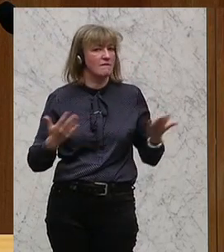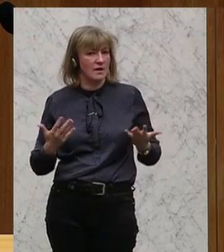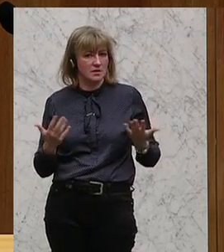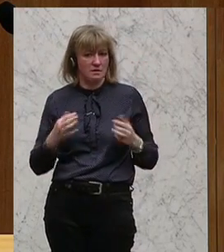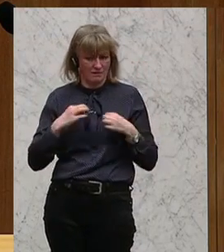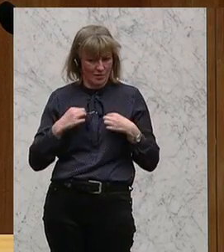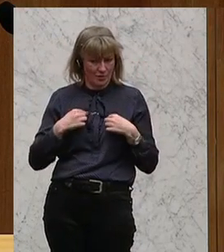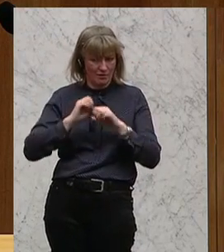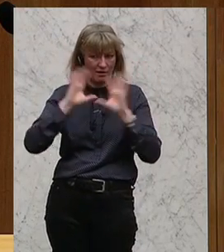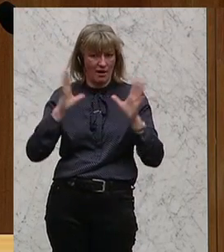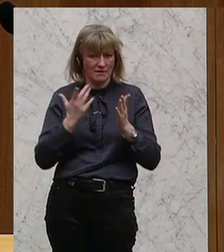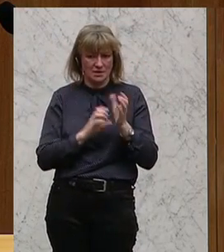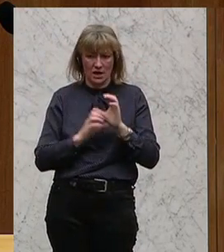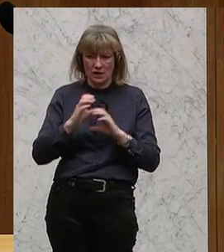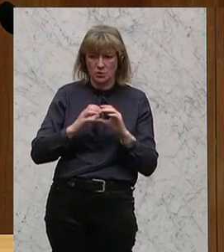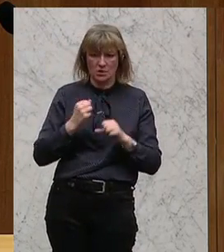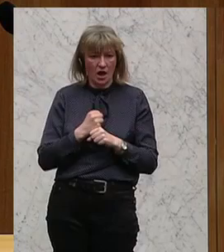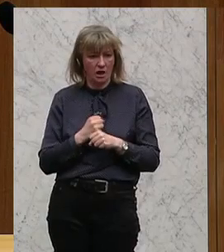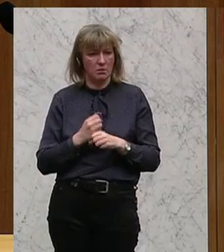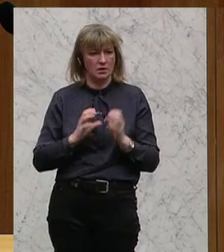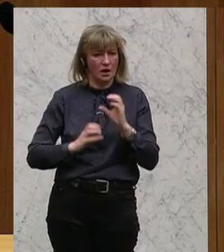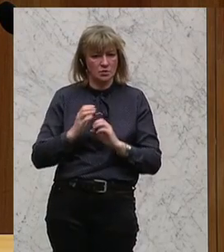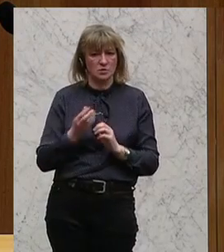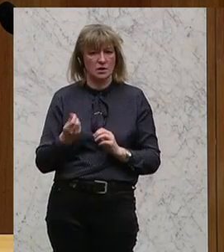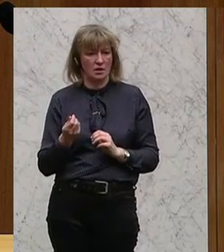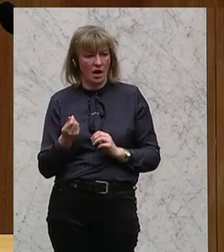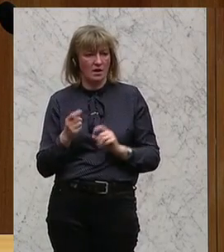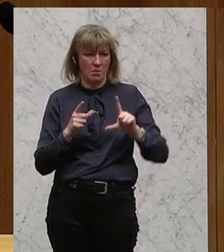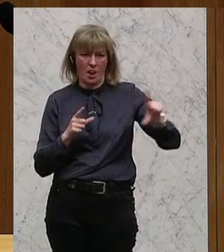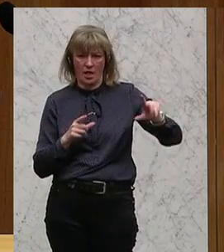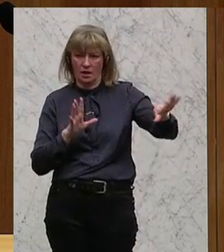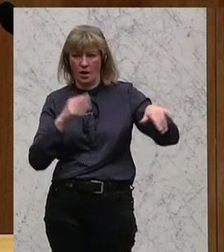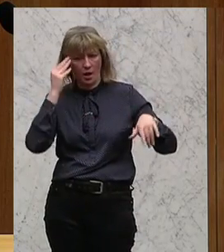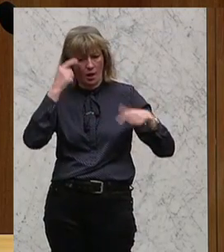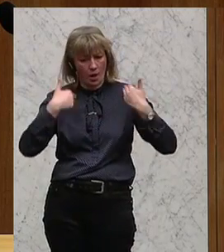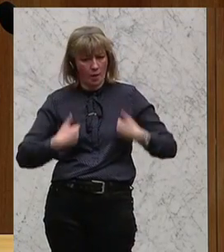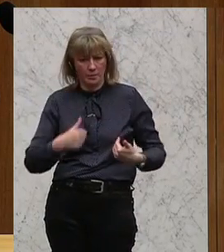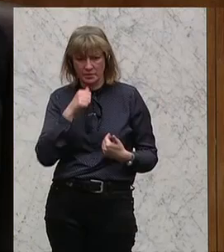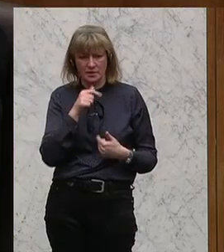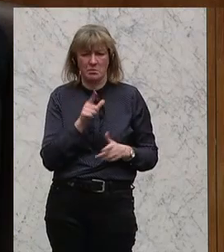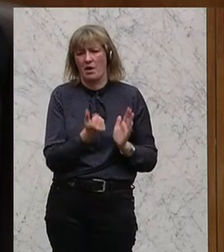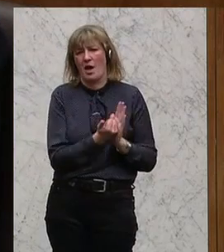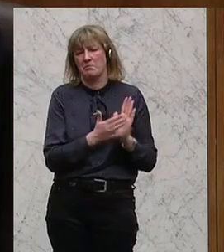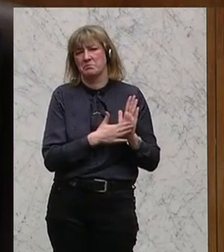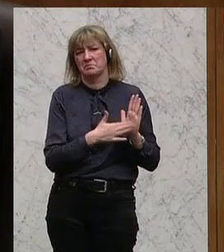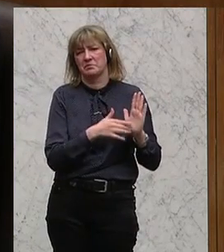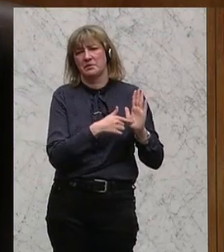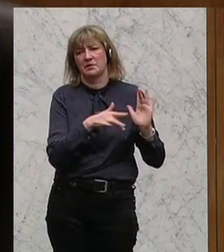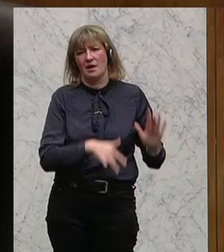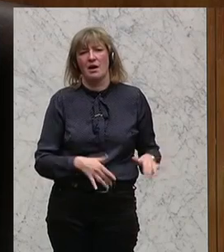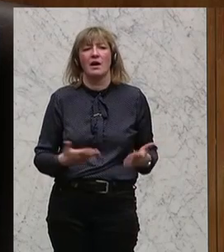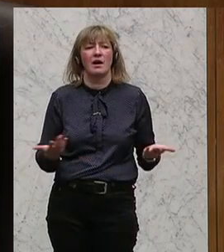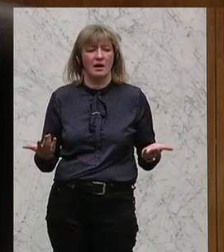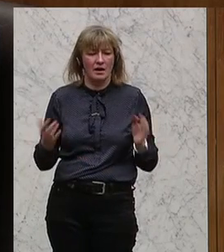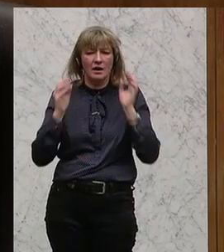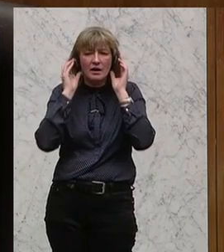uns ist das klar. Die Ressource Arbeit, die Ressource Geld, alles das glauben uns die Linken nicht, aber es ist in gewisser Weise endlich. Also verstehen wir